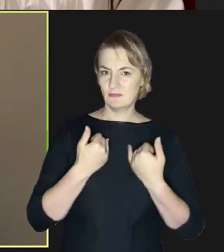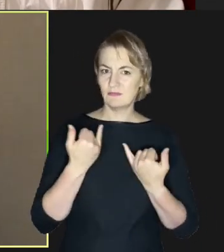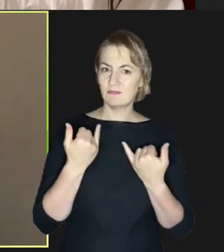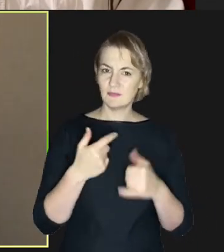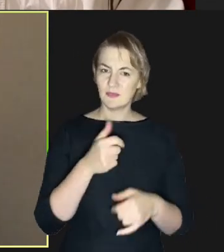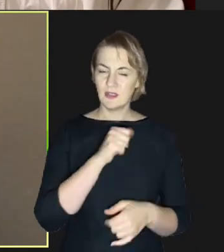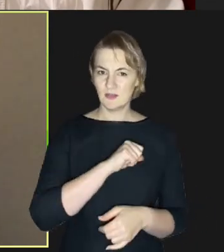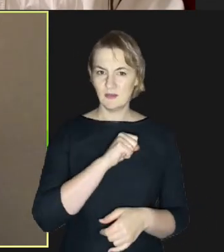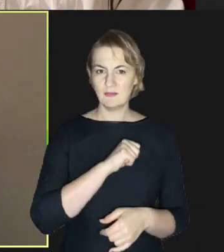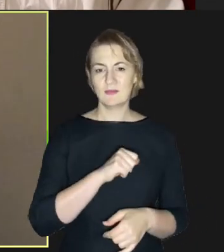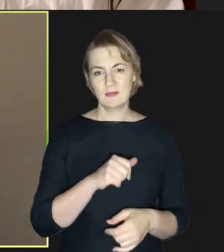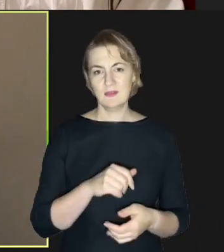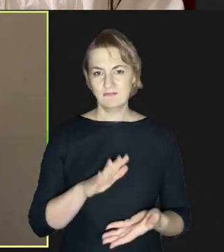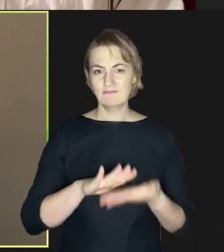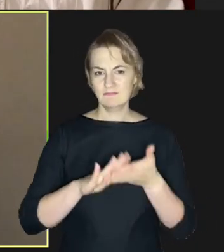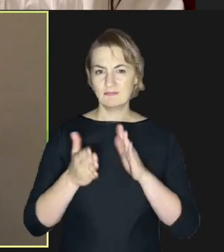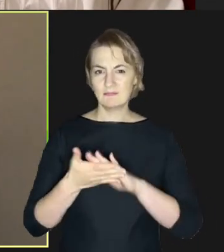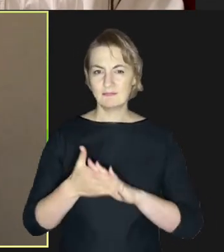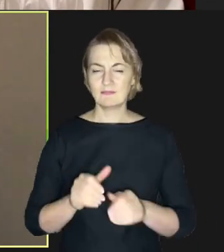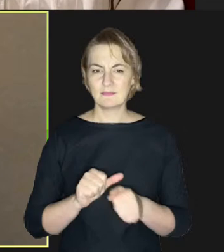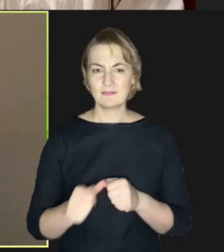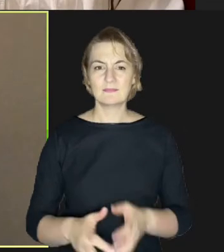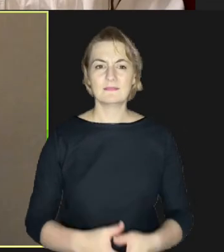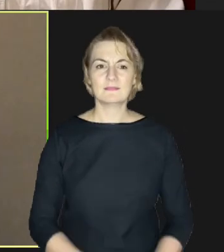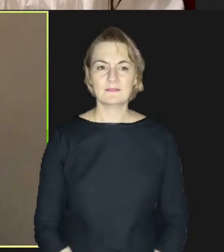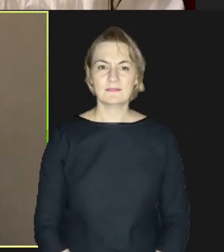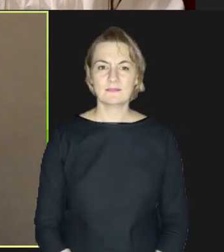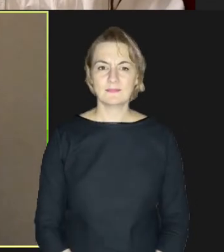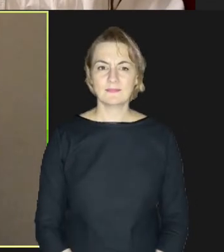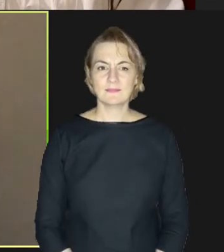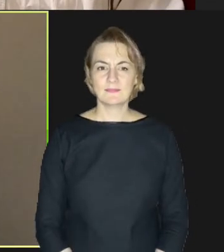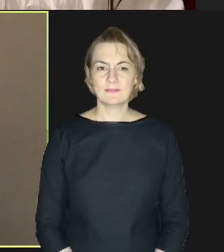innemu. Tak? Mam nadzieję, że to